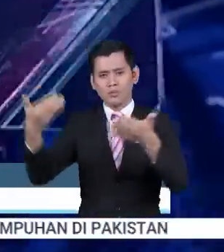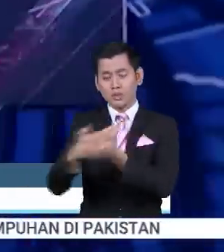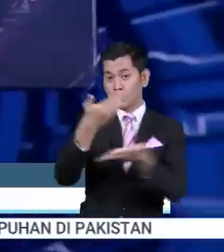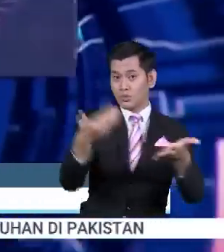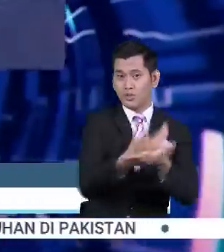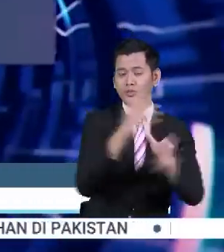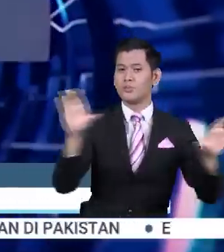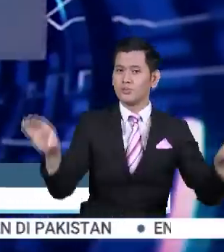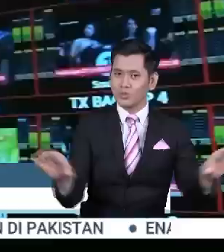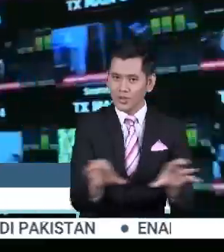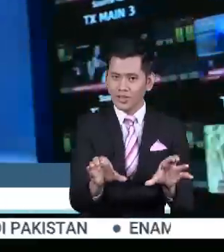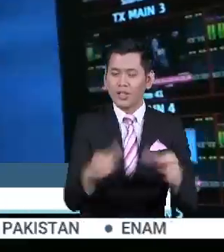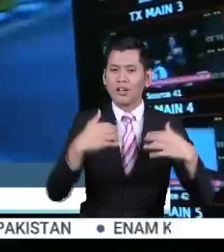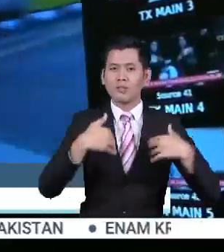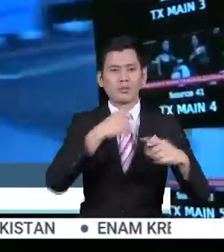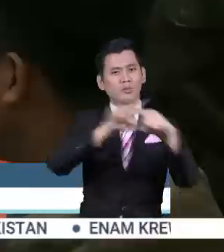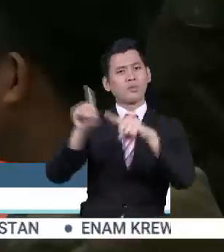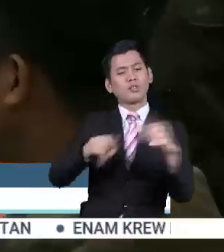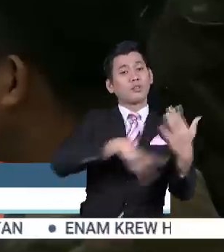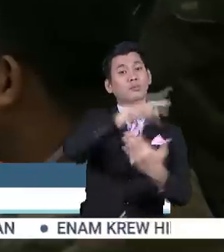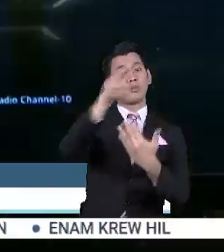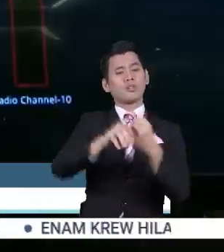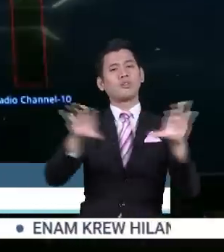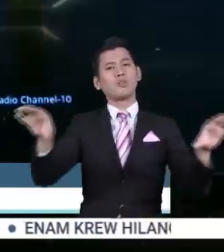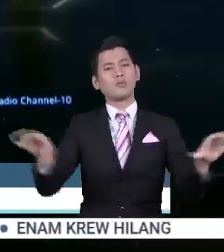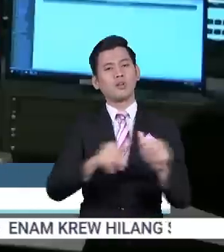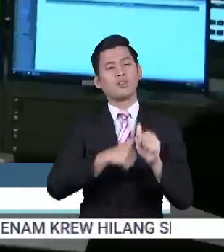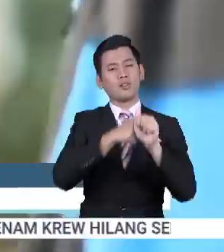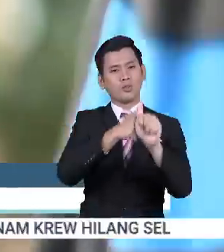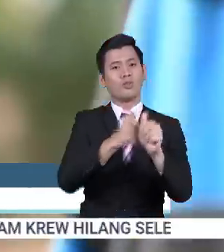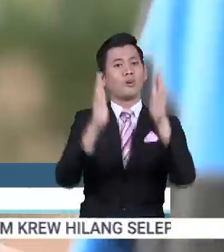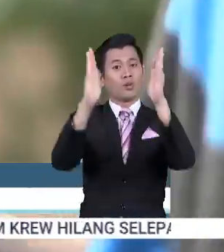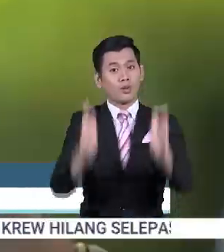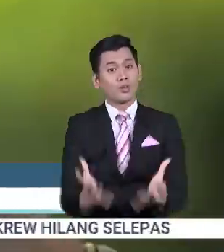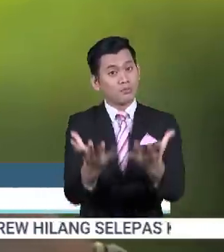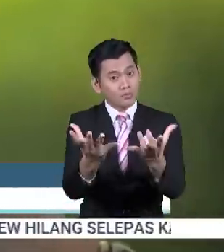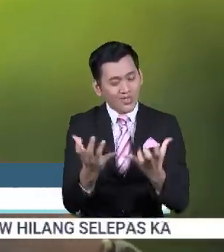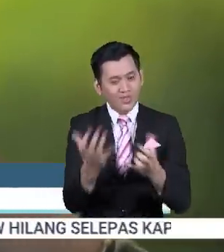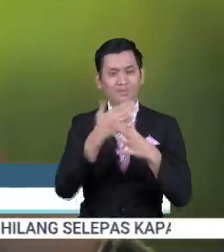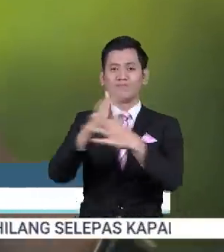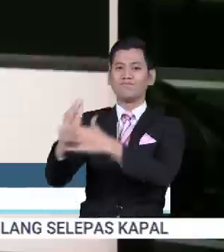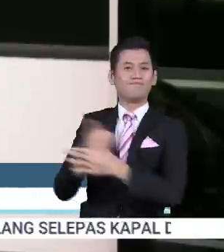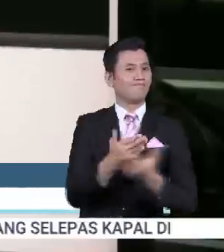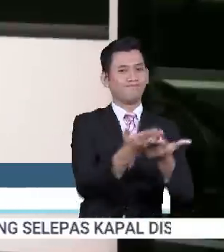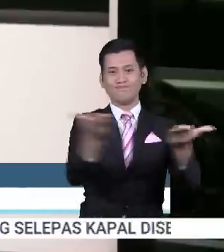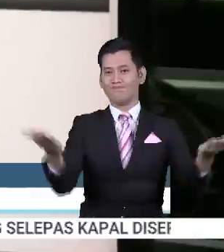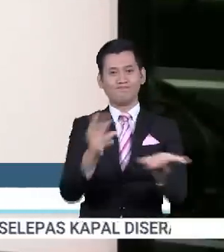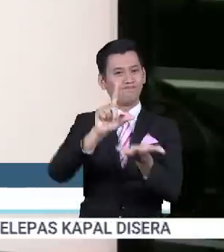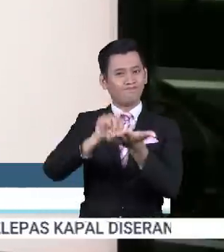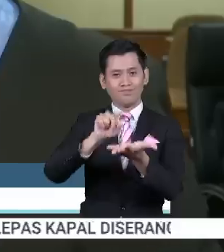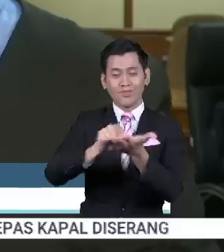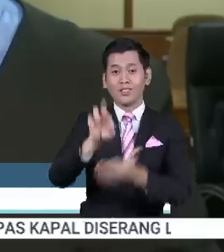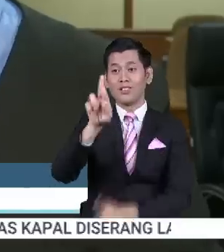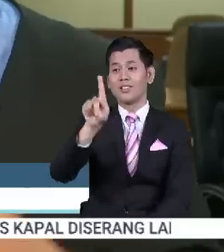dilakukan. Penghasilan kandungan dan rancangan memenuhi cita rasa penonton turut ditekankan, malah dikongsikan di semua platform media